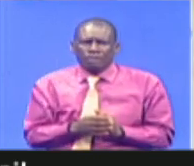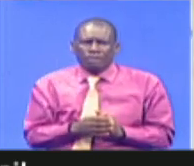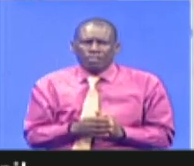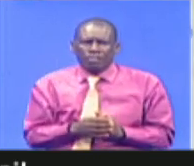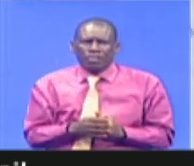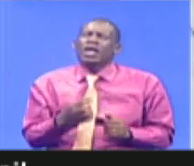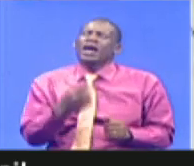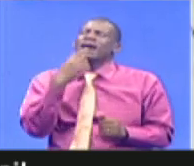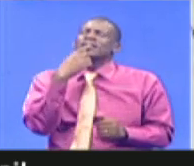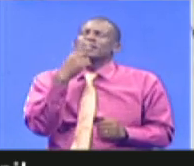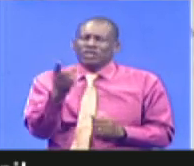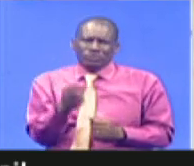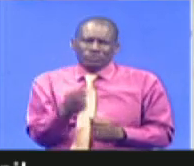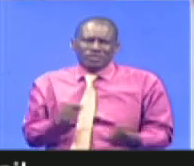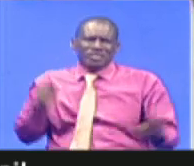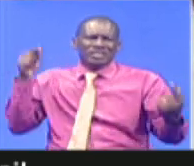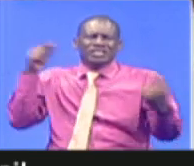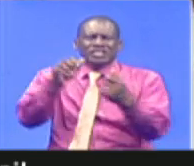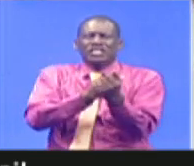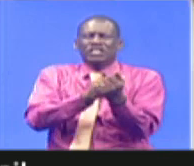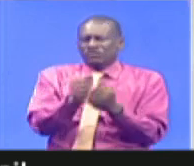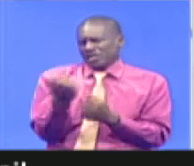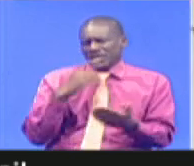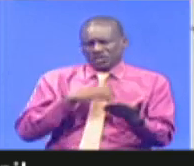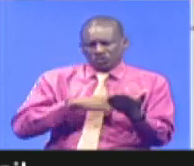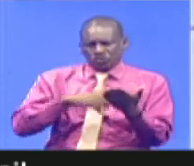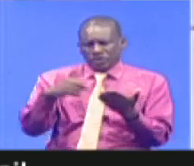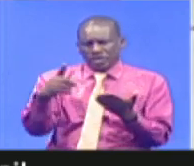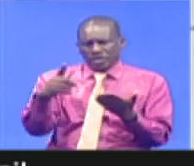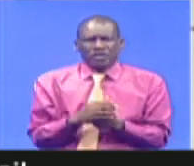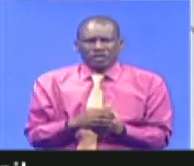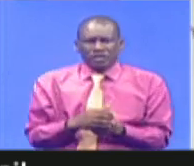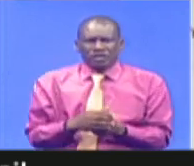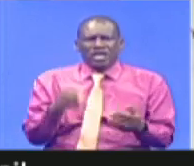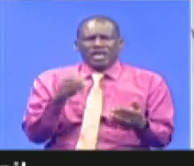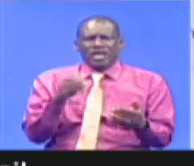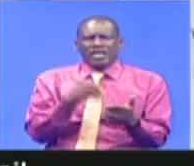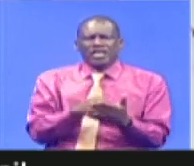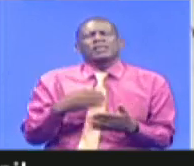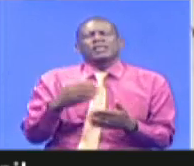Nakwambia hadi Friday ilipita ndio tena narudi hapa.